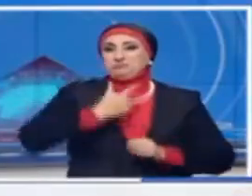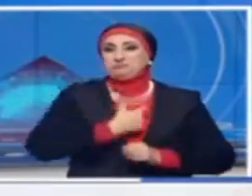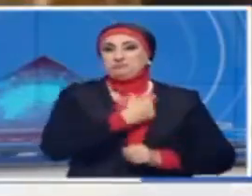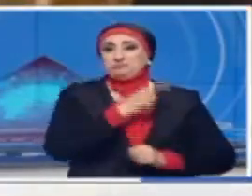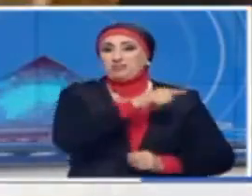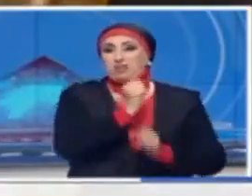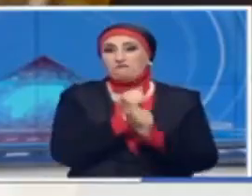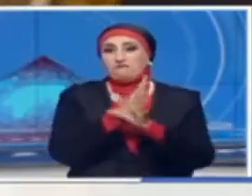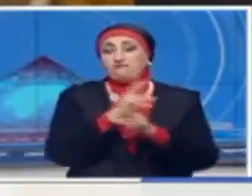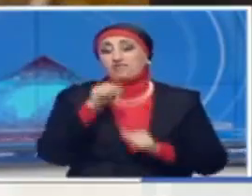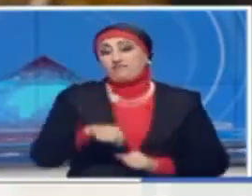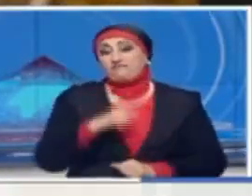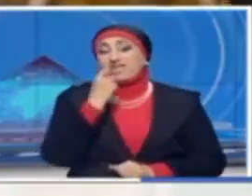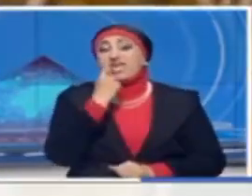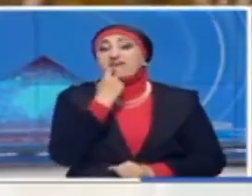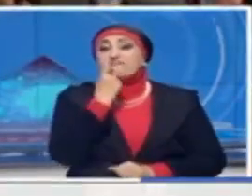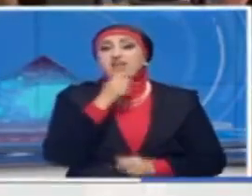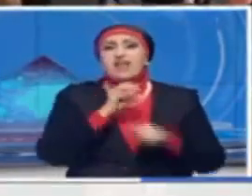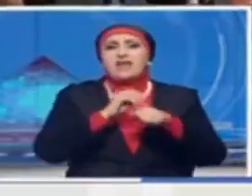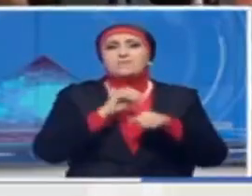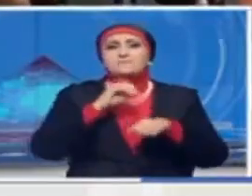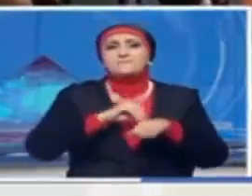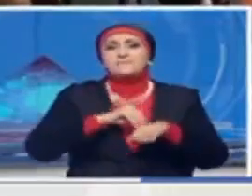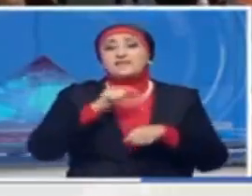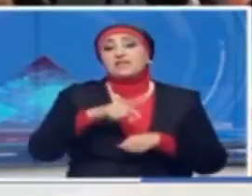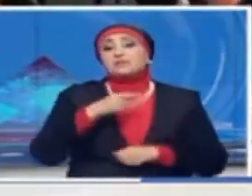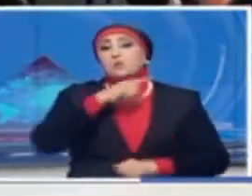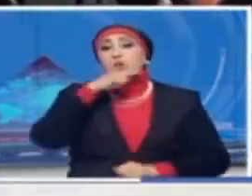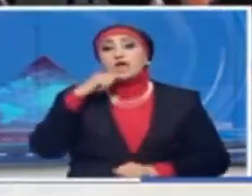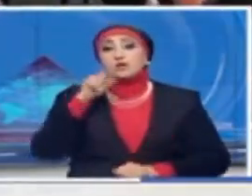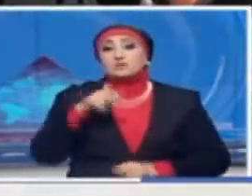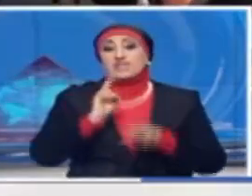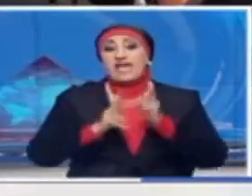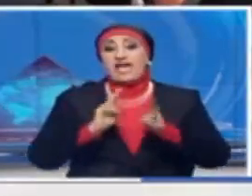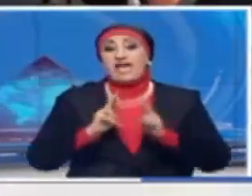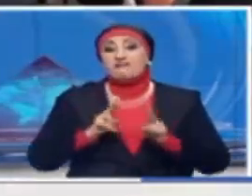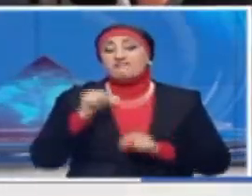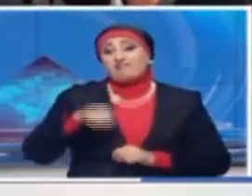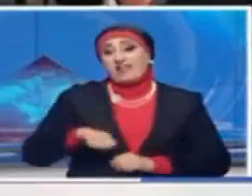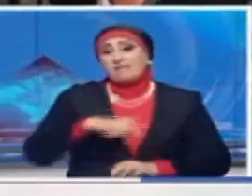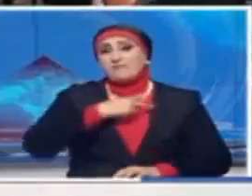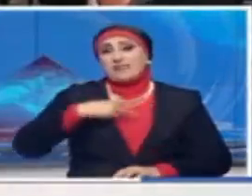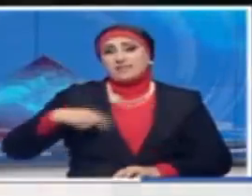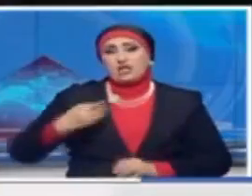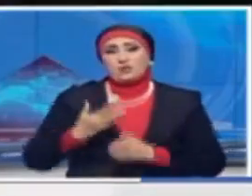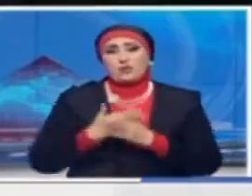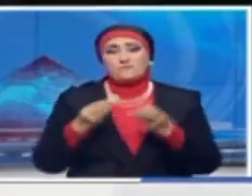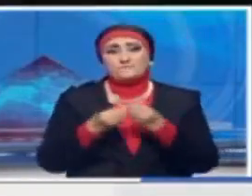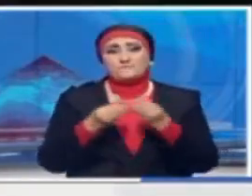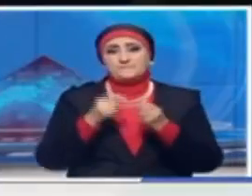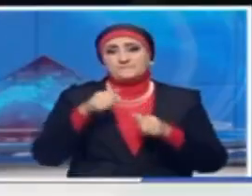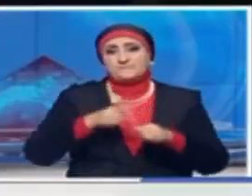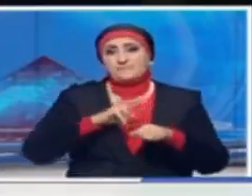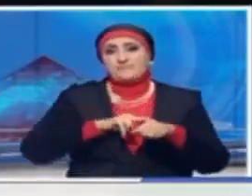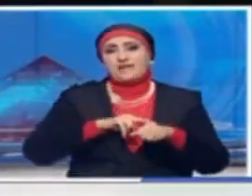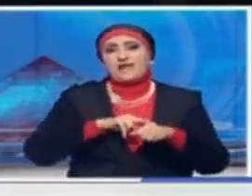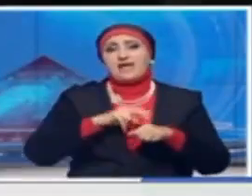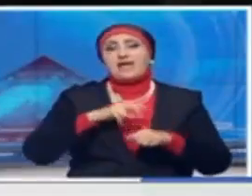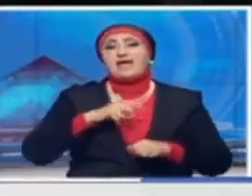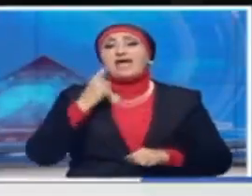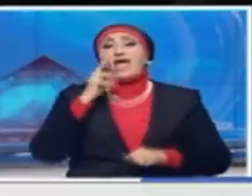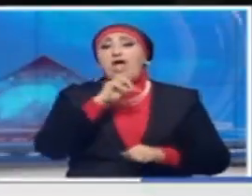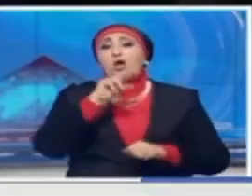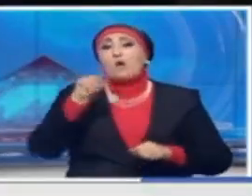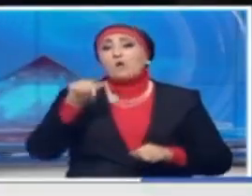في الفلبين وروسيا. جاء تسليم الجائزة في حفل أقيم في أوسلو بالنرويج مع حضور قليل نظرا للقيود